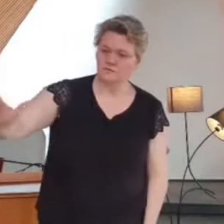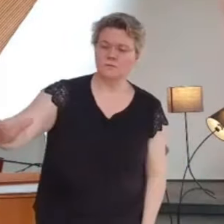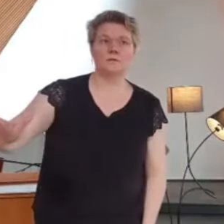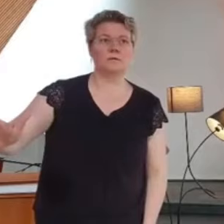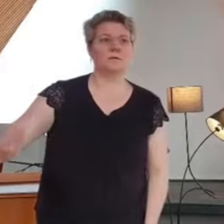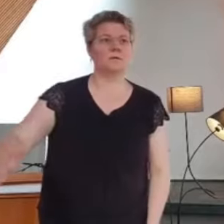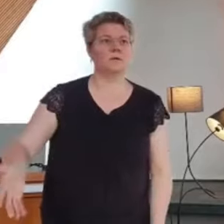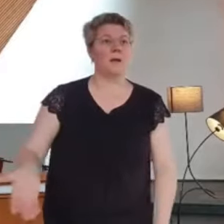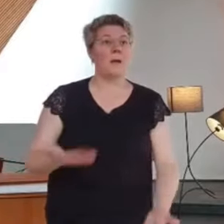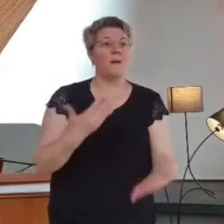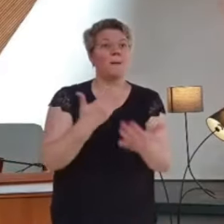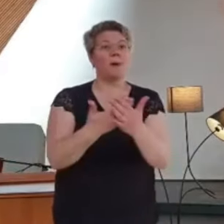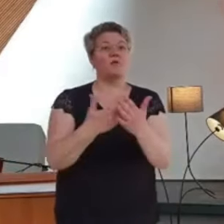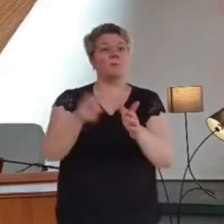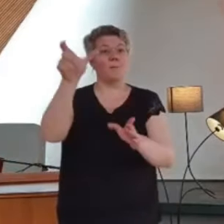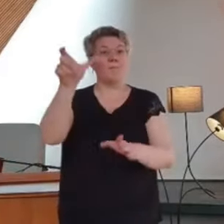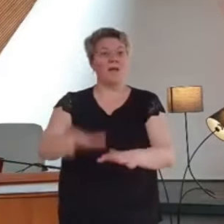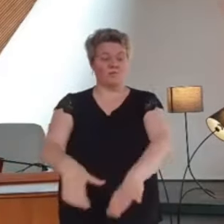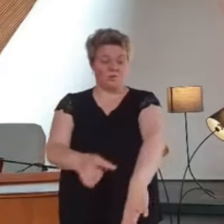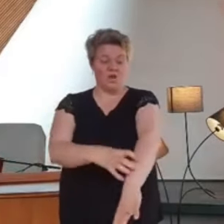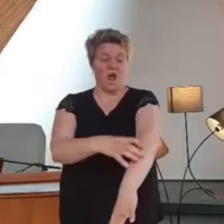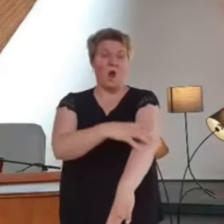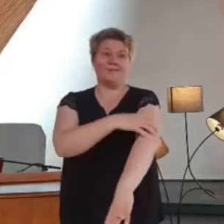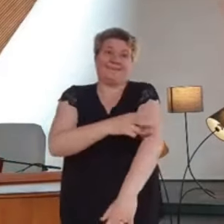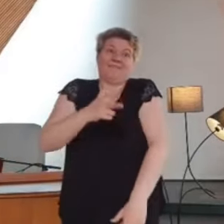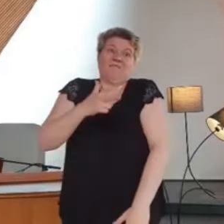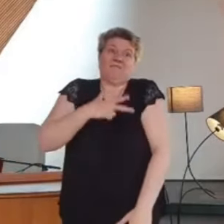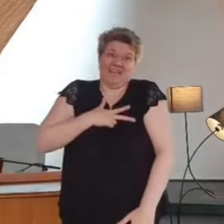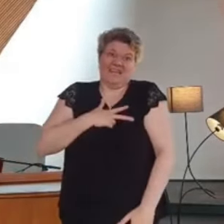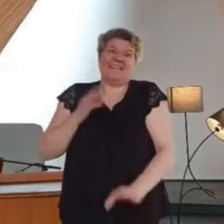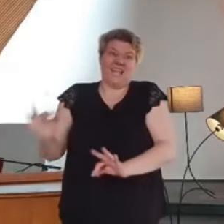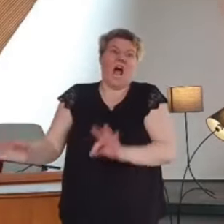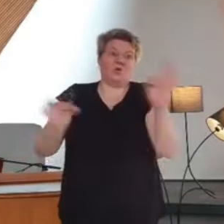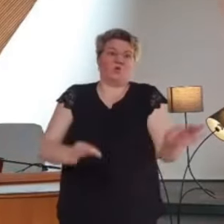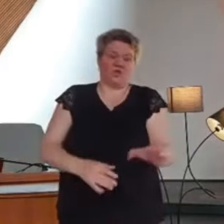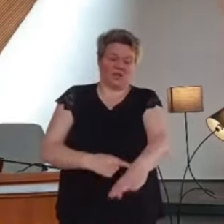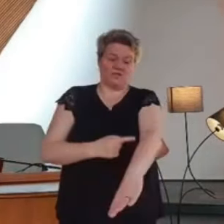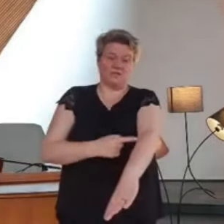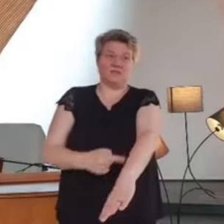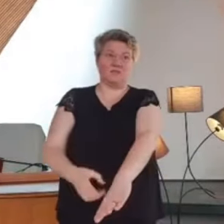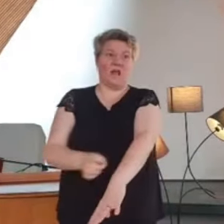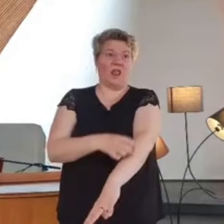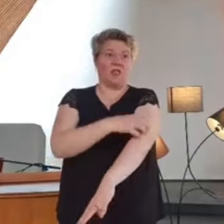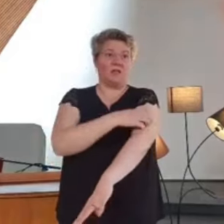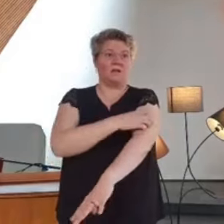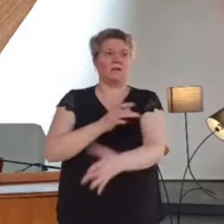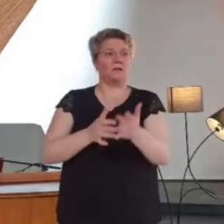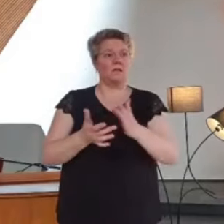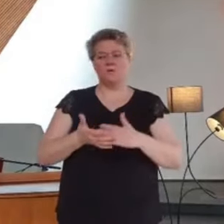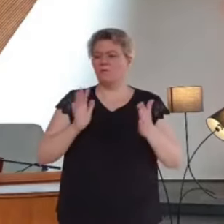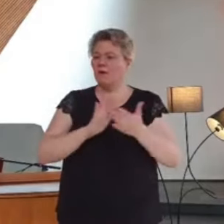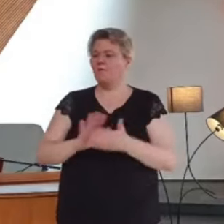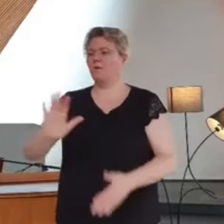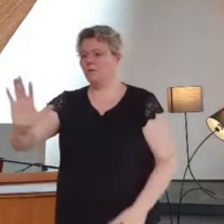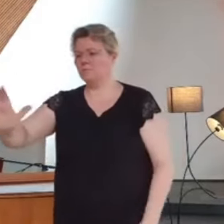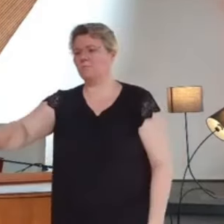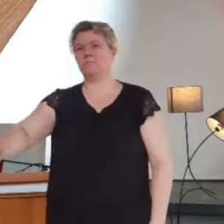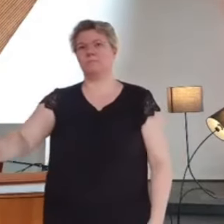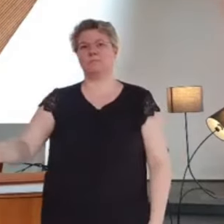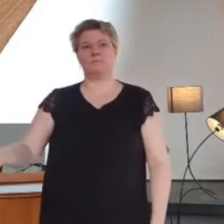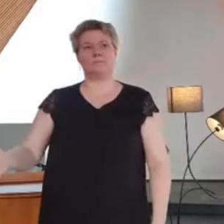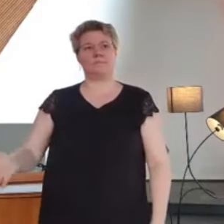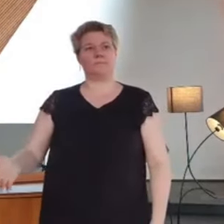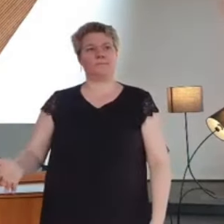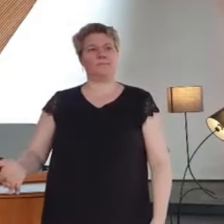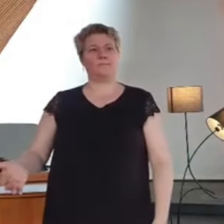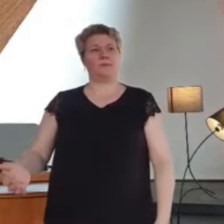sie, beispielsweise einen Aussätzigen, der wirklich auch ansteckend war. Und er macht das nicht,